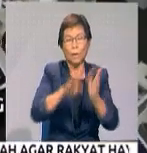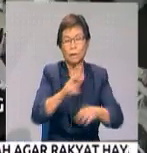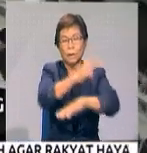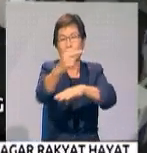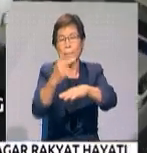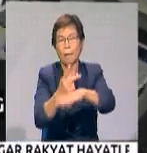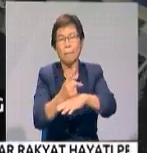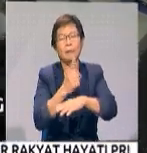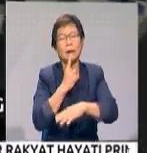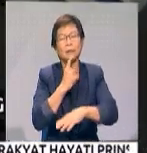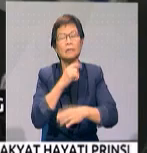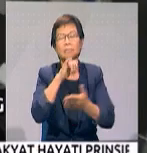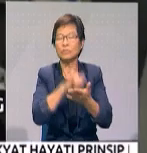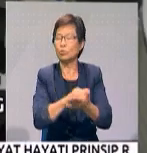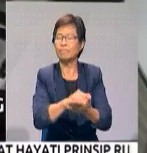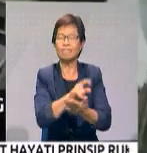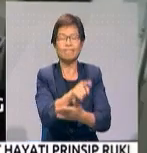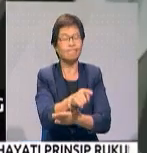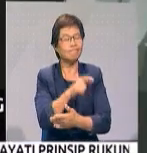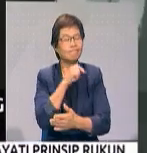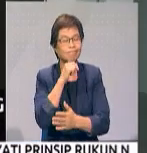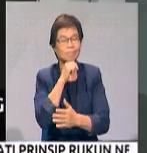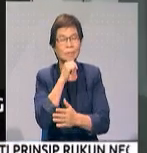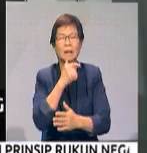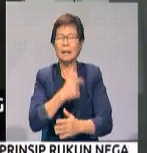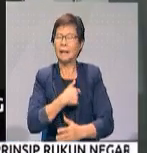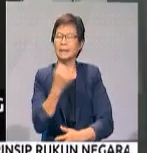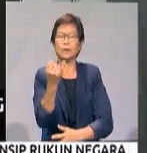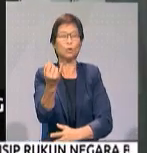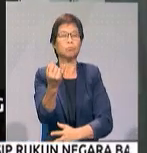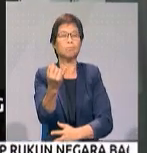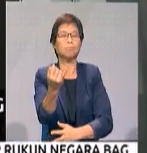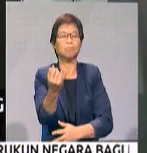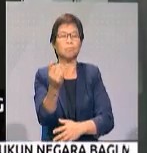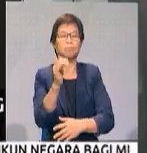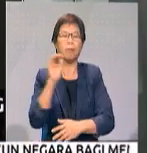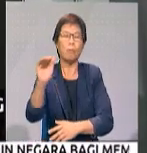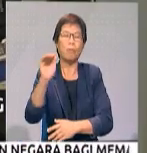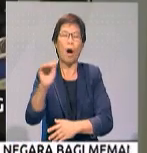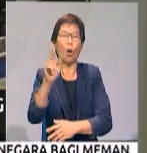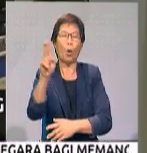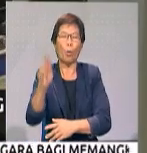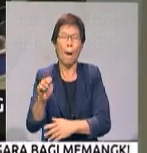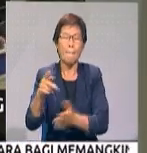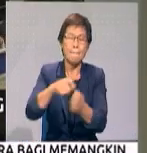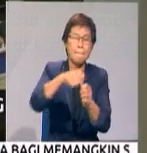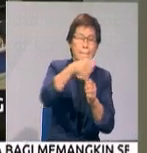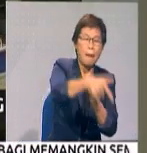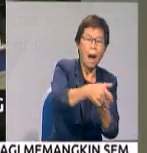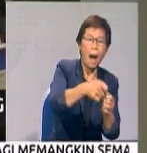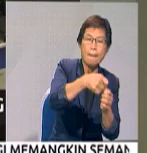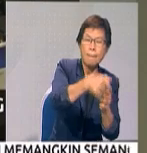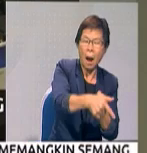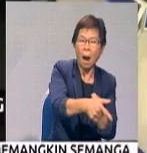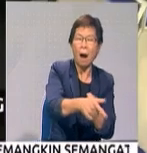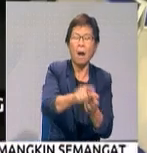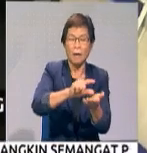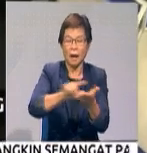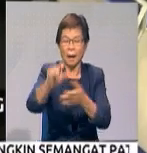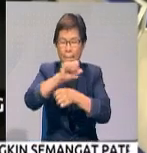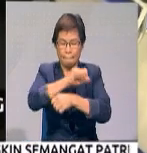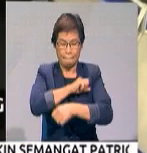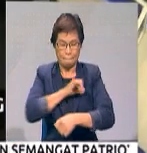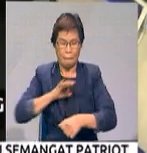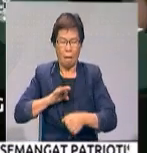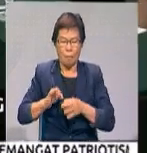Kebangsaan menyifatkan langkah itu sebagai tidak berperi kemanusiaan dan menggesa utusan Melayu Berhad membayar pampasan dan gaji pekerja